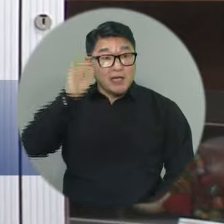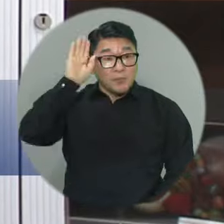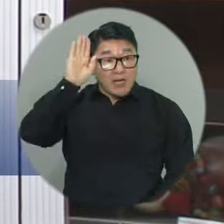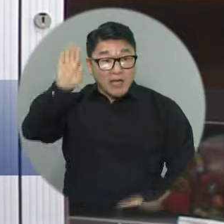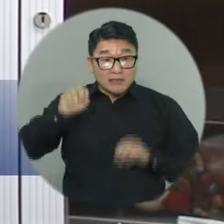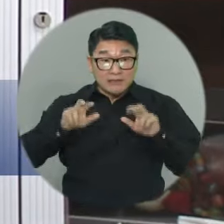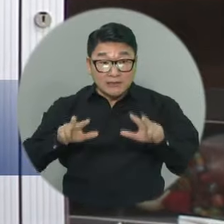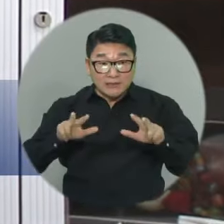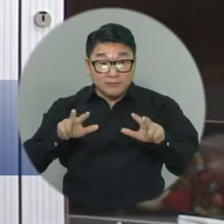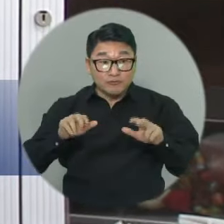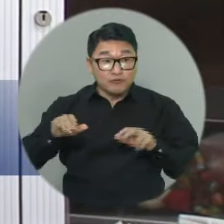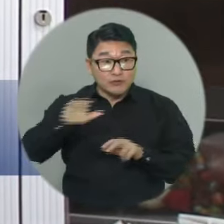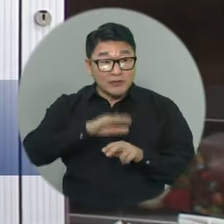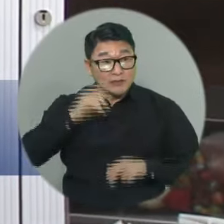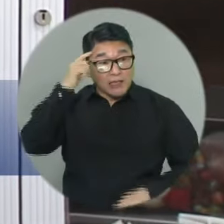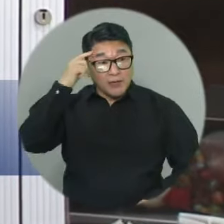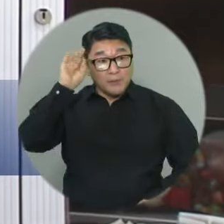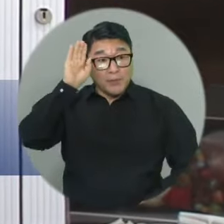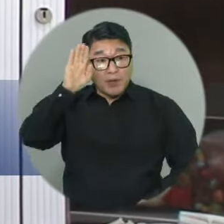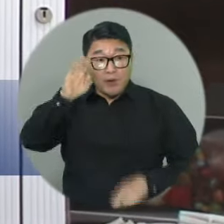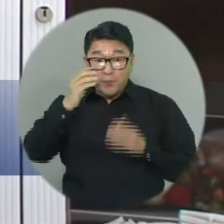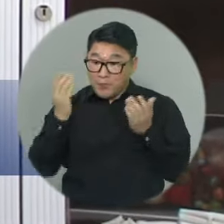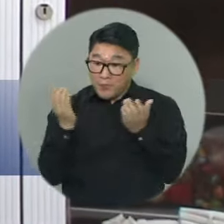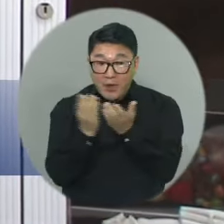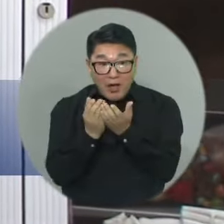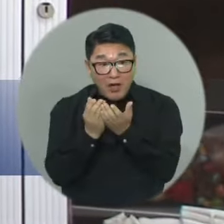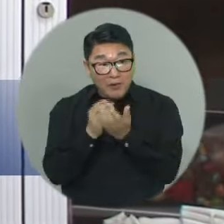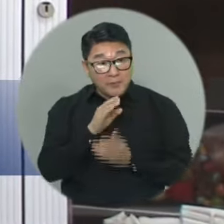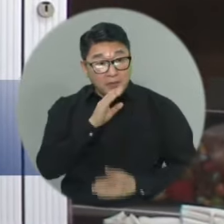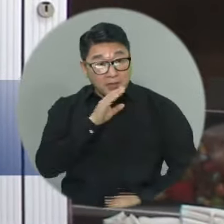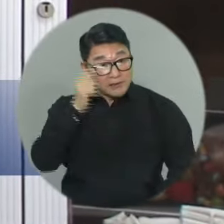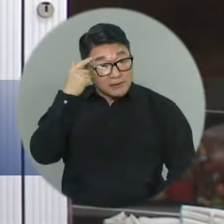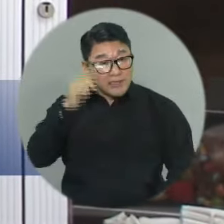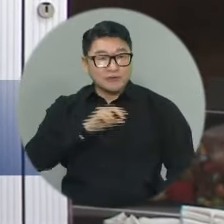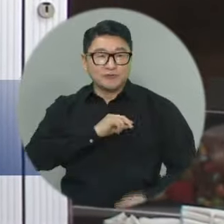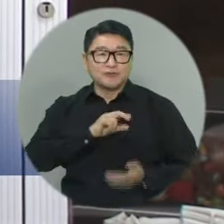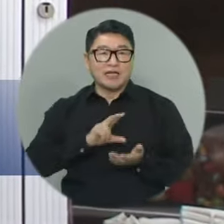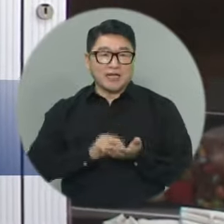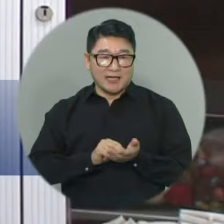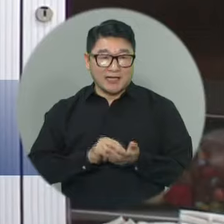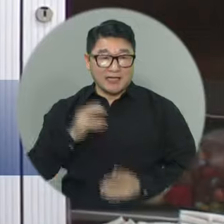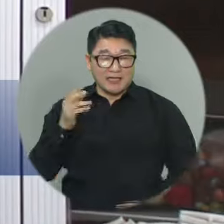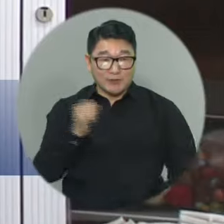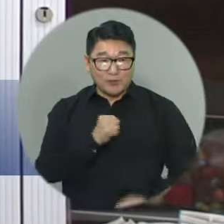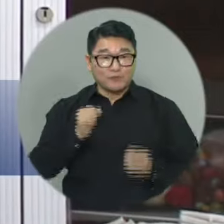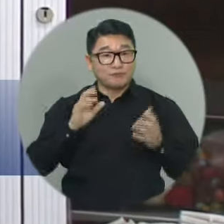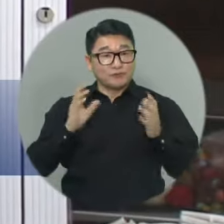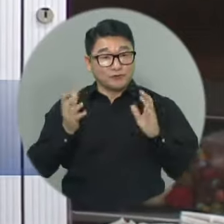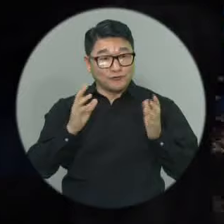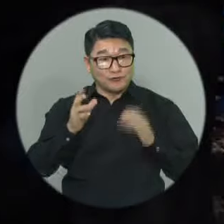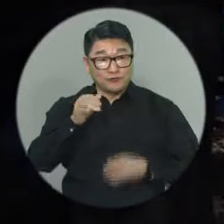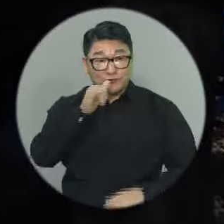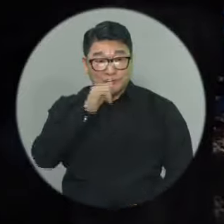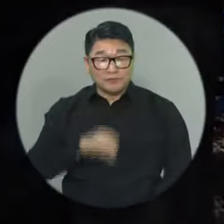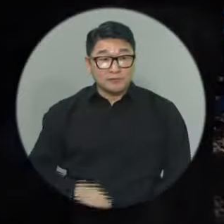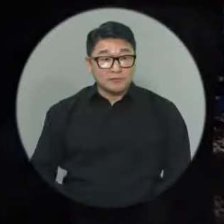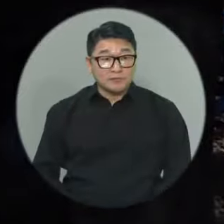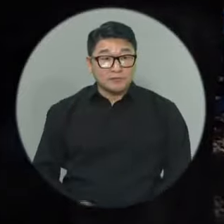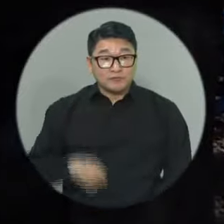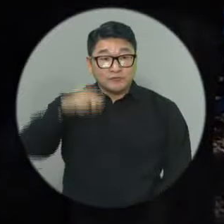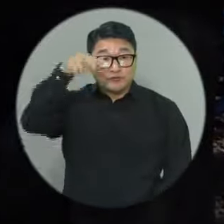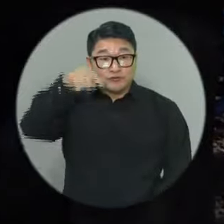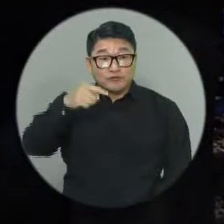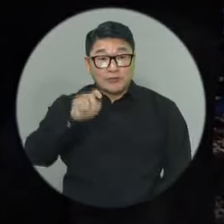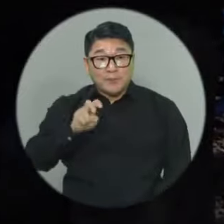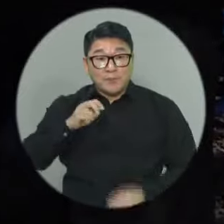생각했던 미래가 지금 현재 우리가 생각하는 미래하고 접점이 닿지 않느냐. 그러한 것을 주제로 우리가.